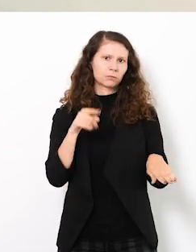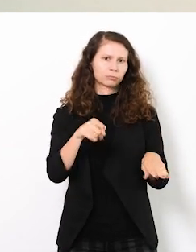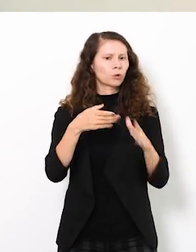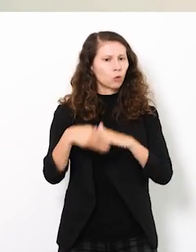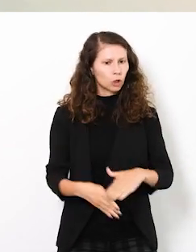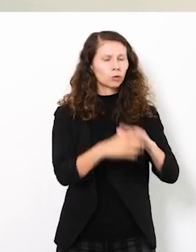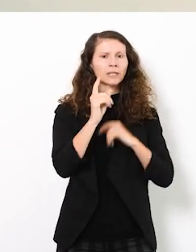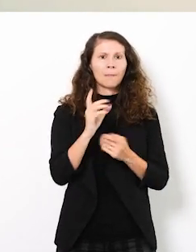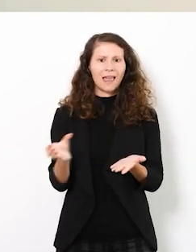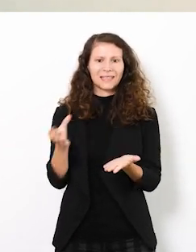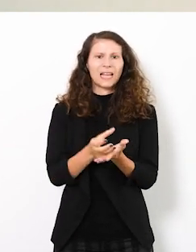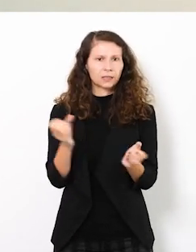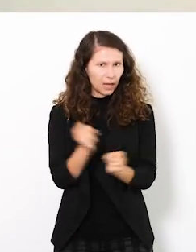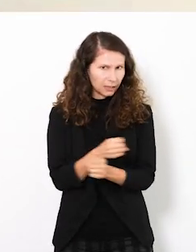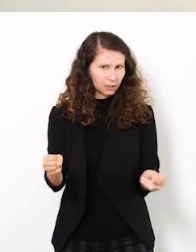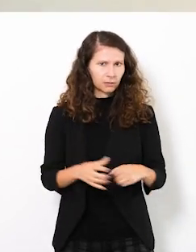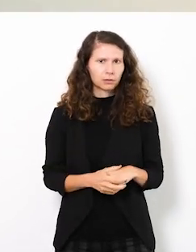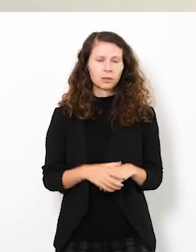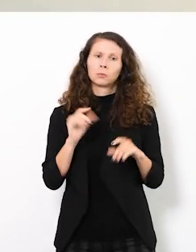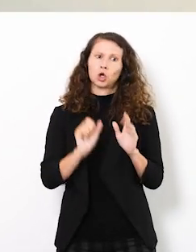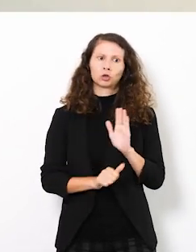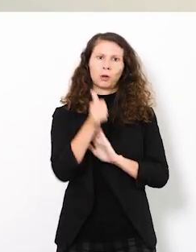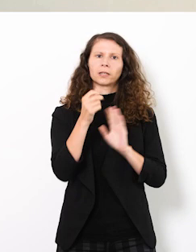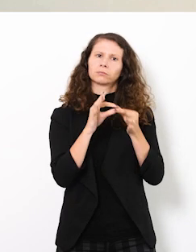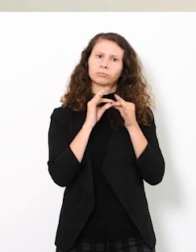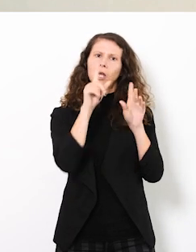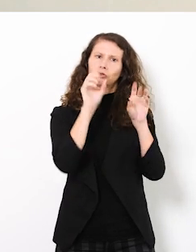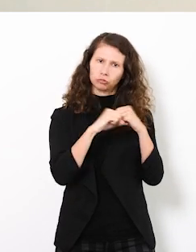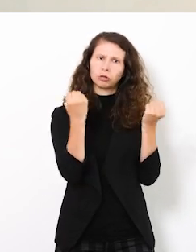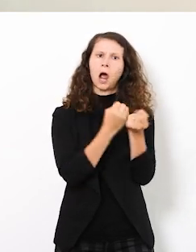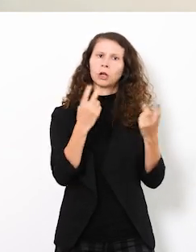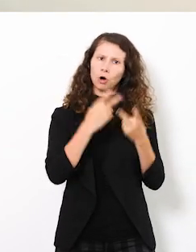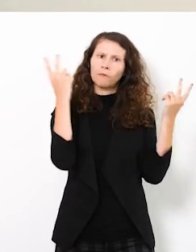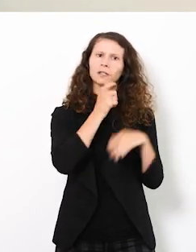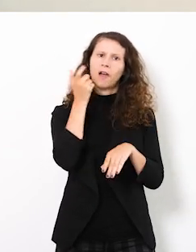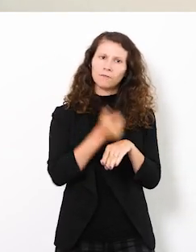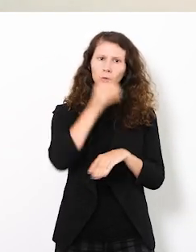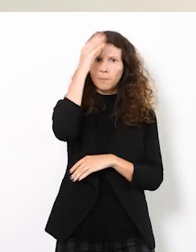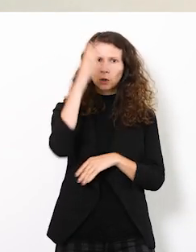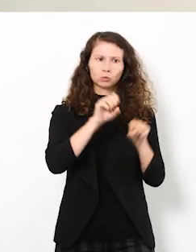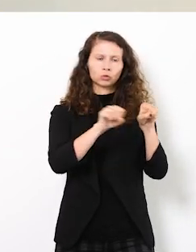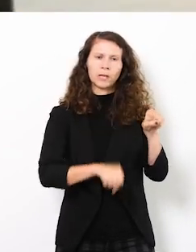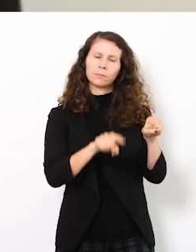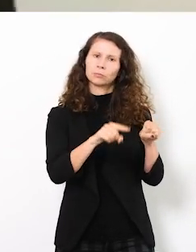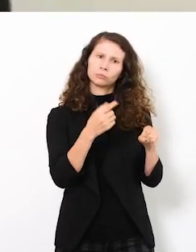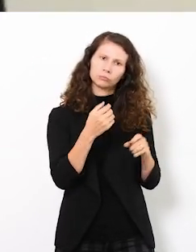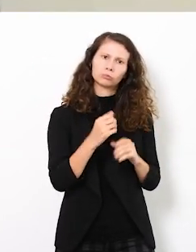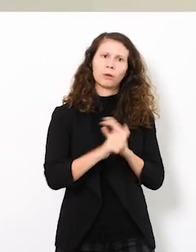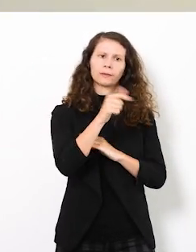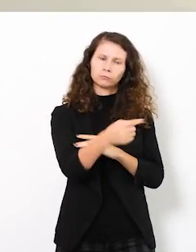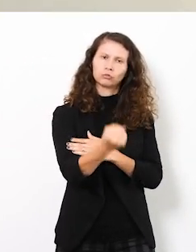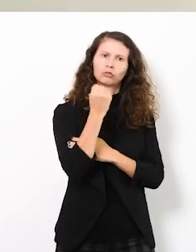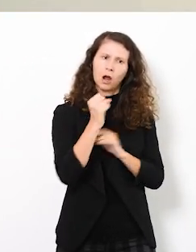nicht ersetzen können. Das heißt also, erst machen wir das öffentlich verantwortete Bildungssystem stark. Und dann